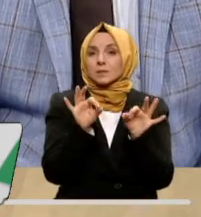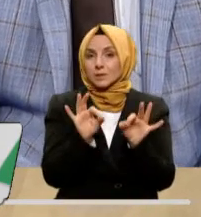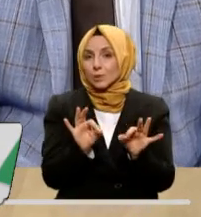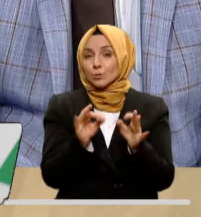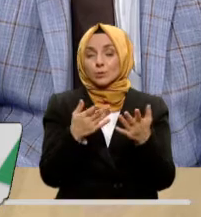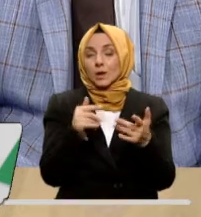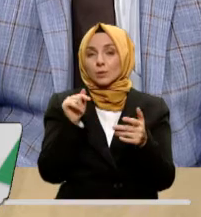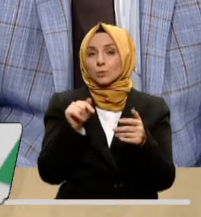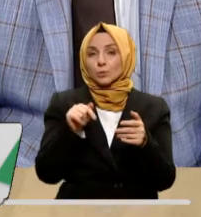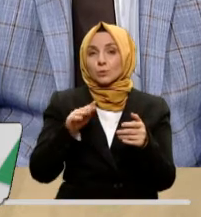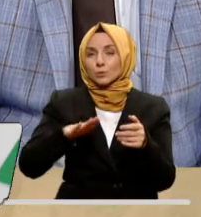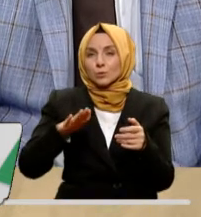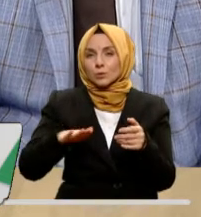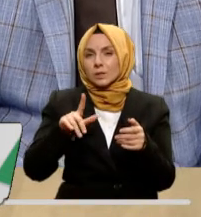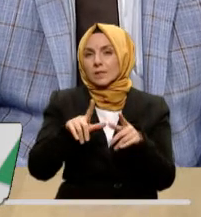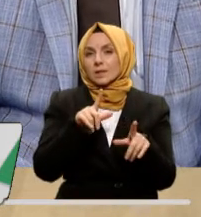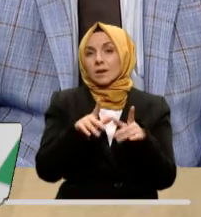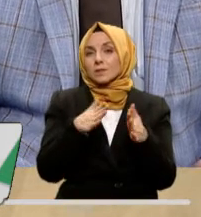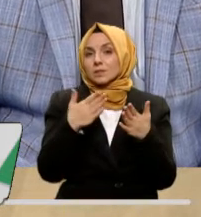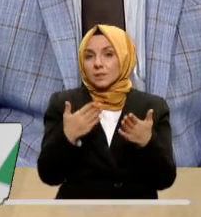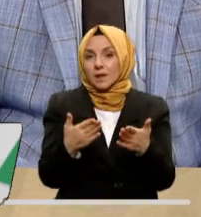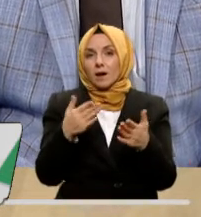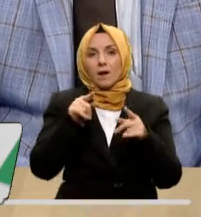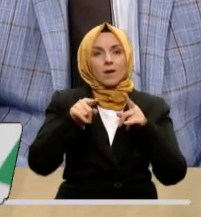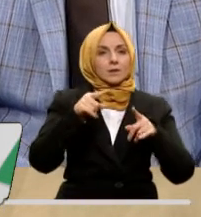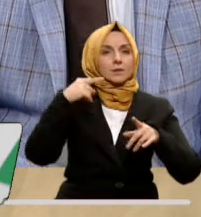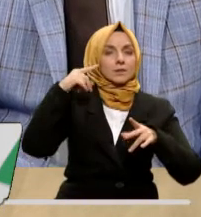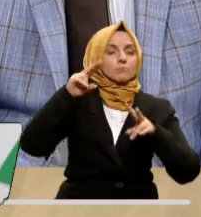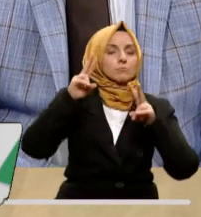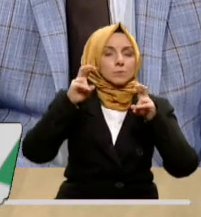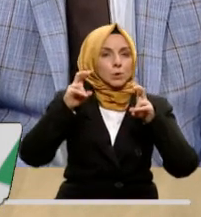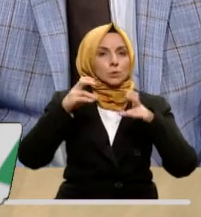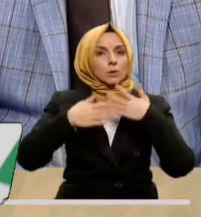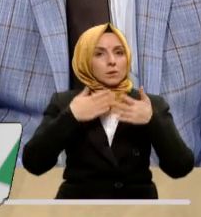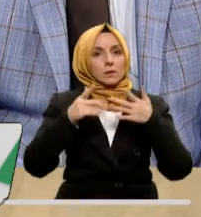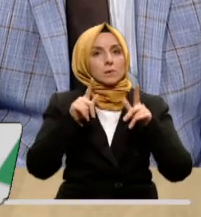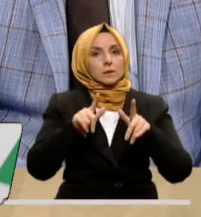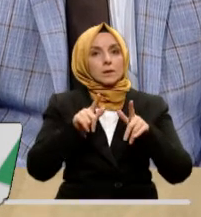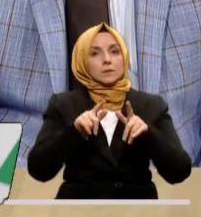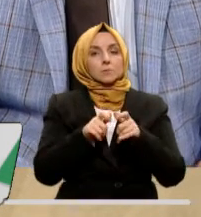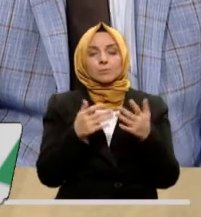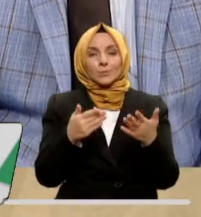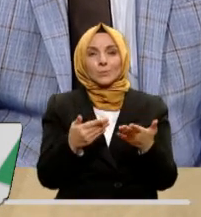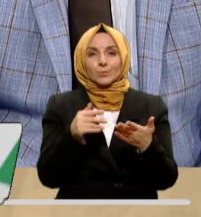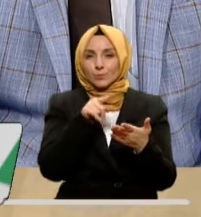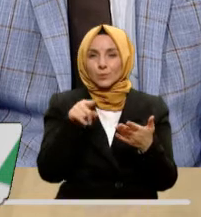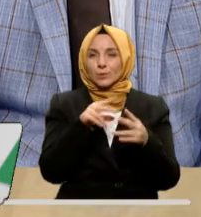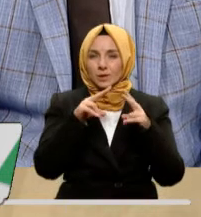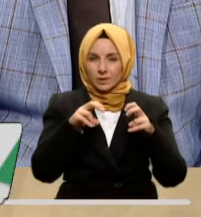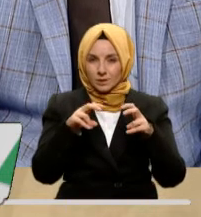konulara denilmesi lazım Bunlar Aynen takvimin hazırlanması gibi her sene